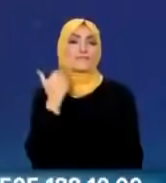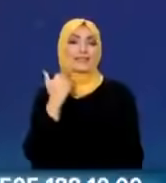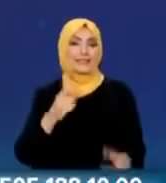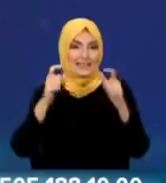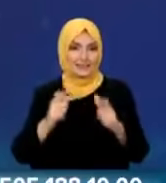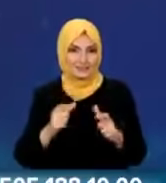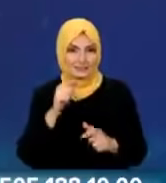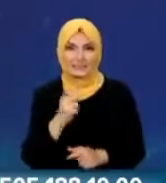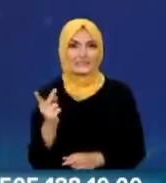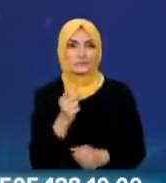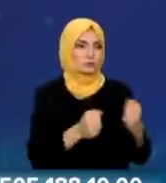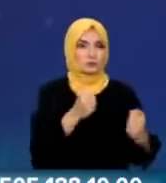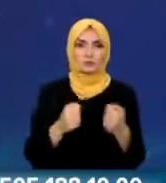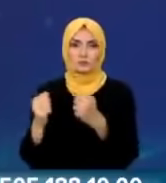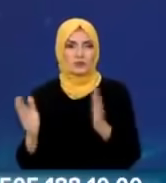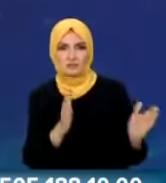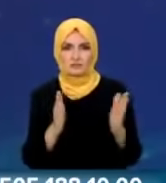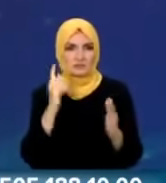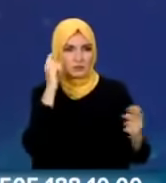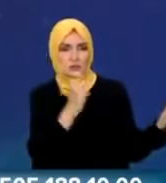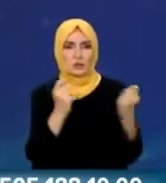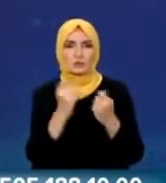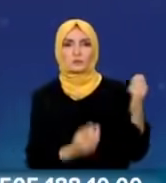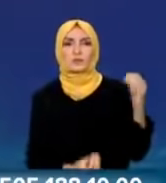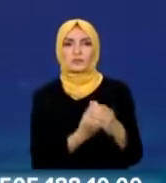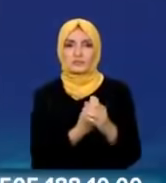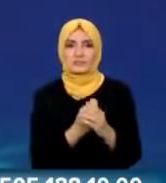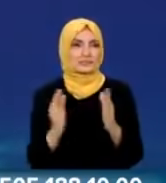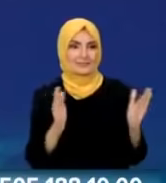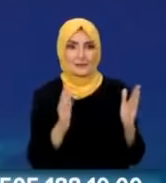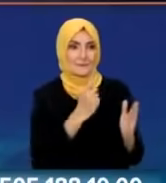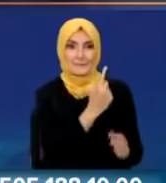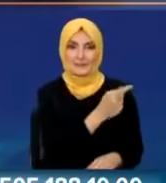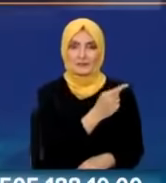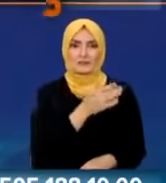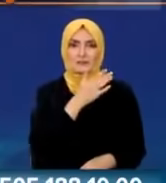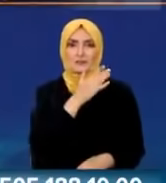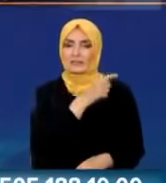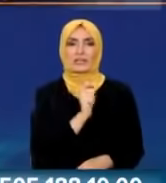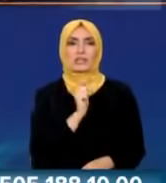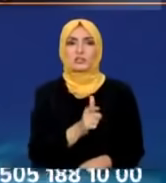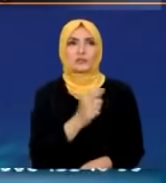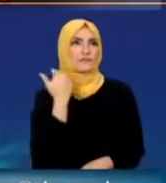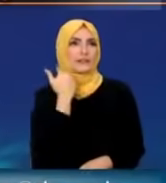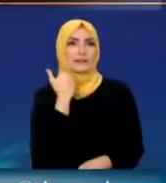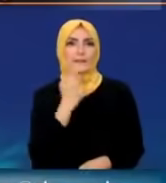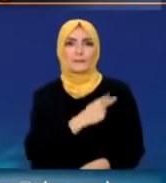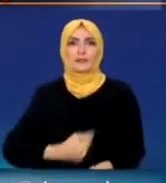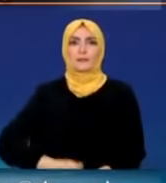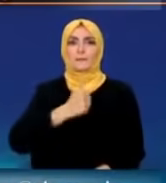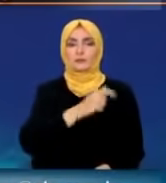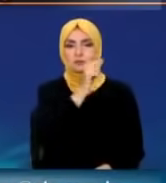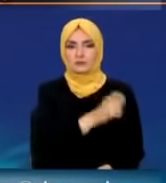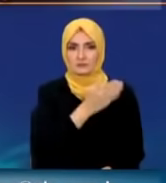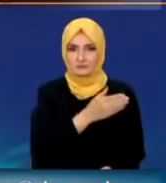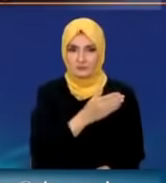Fethiye'de iki sürücü arasında tartışma çıktı. Taraflardan biri çok tanıdık bir isim. İlçenin belediye başkanı Alim Karaca'ydı. Önünde seyreden sürücüden